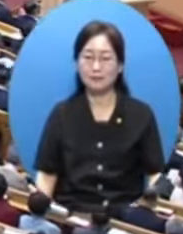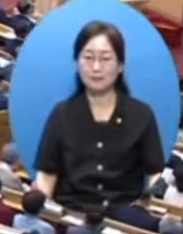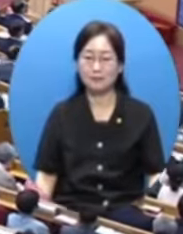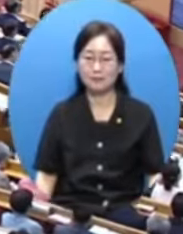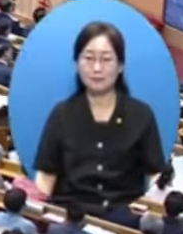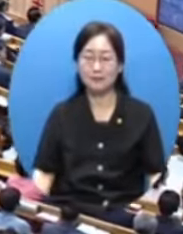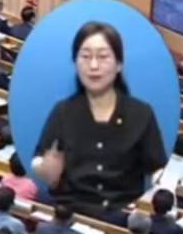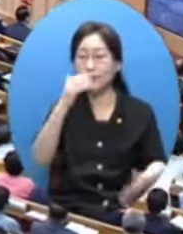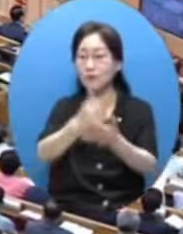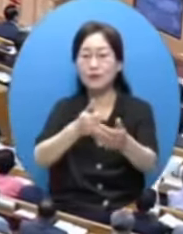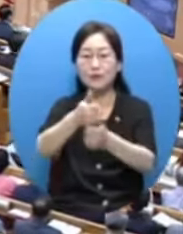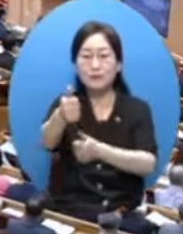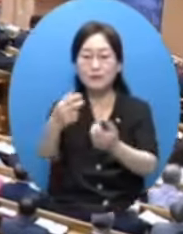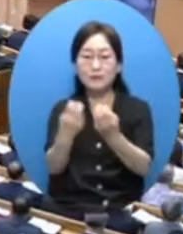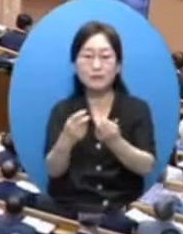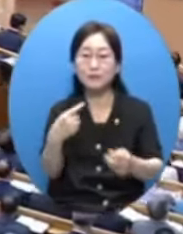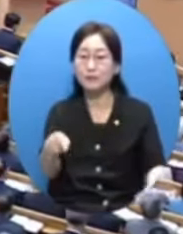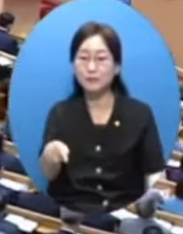죄를 이기는 방법은